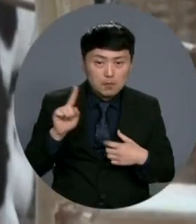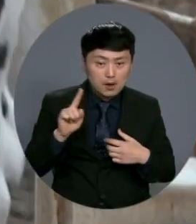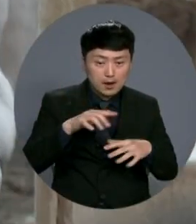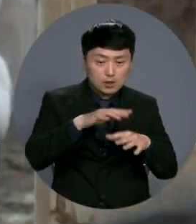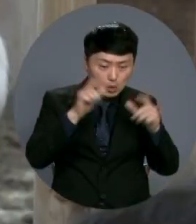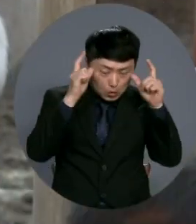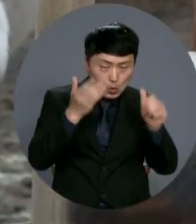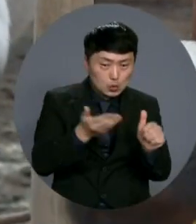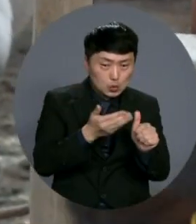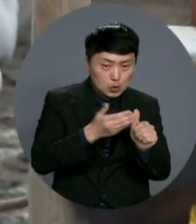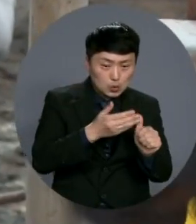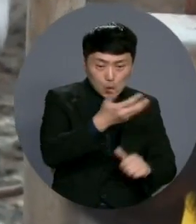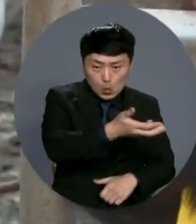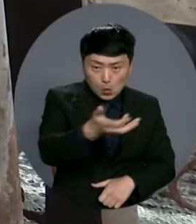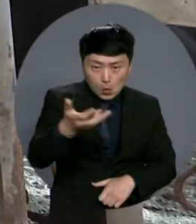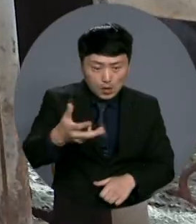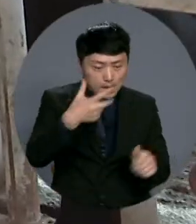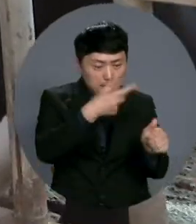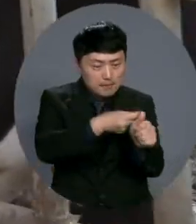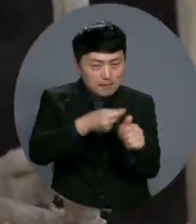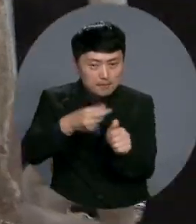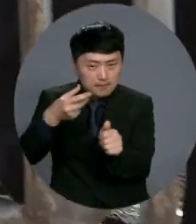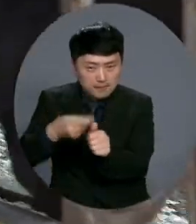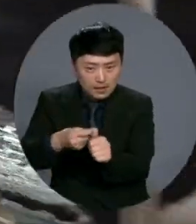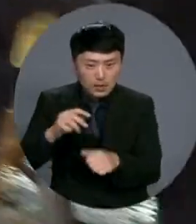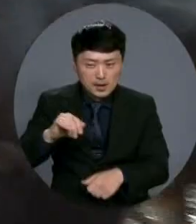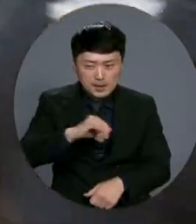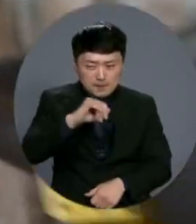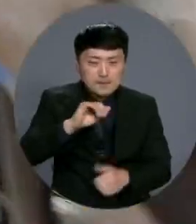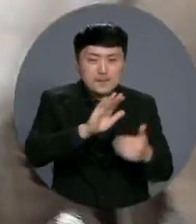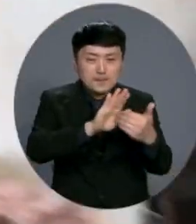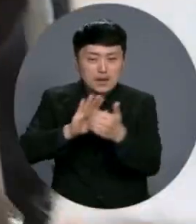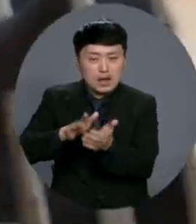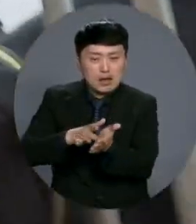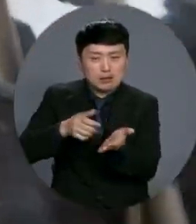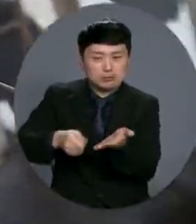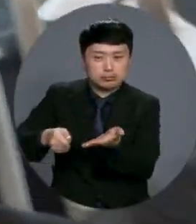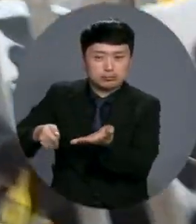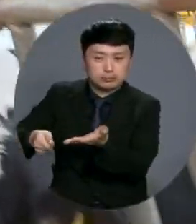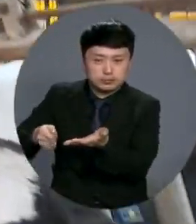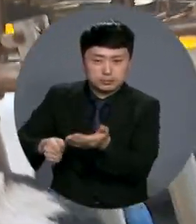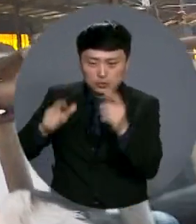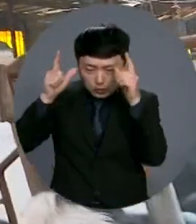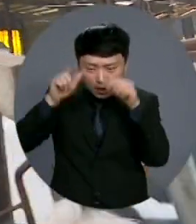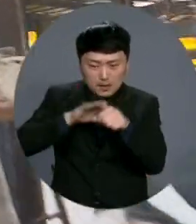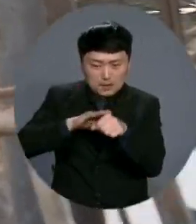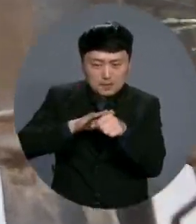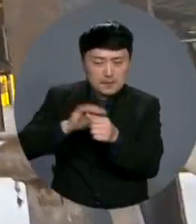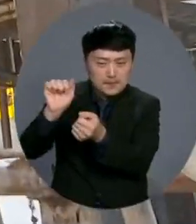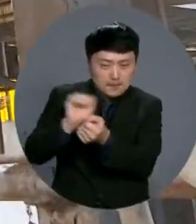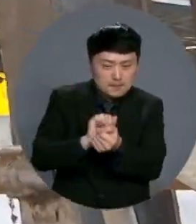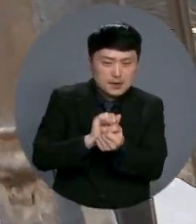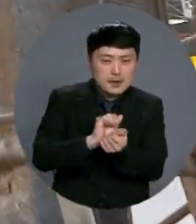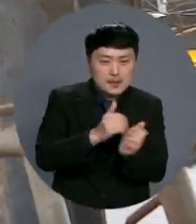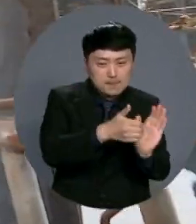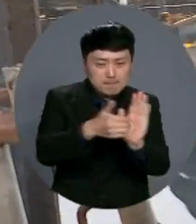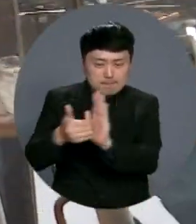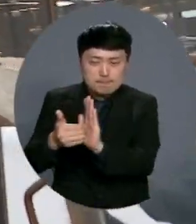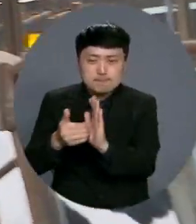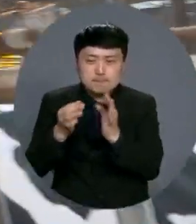돌며 백신 접종과 함께 흡혈곤충 방제를 독려해 소 런피스킨병 청정 지역을